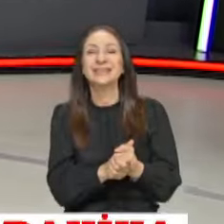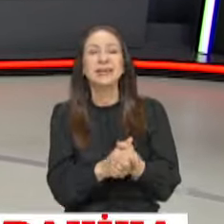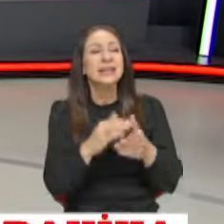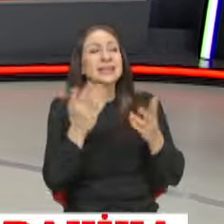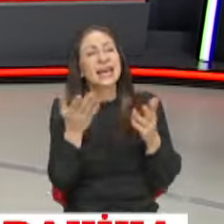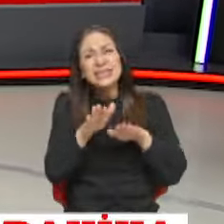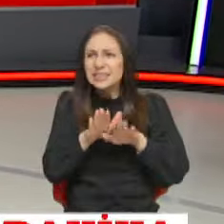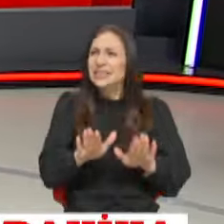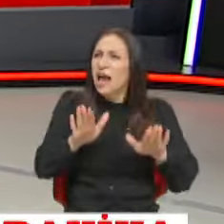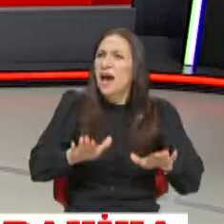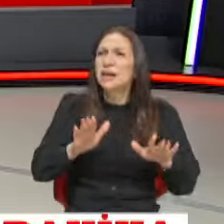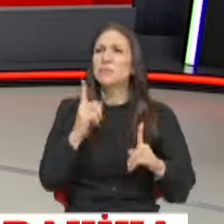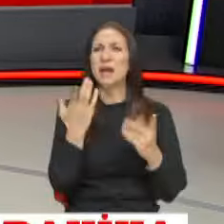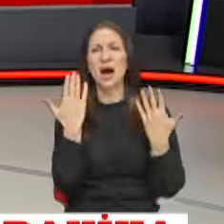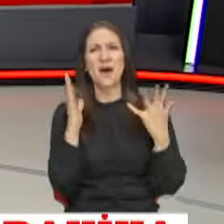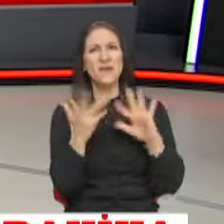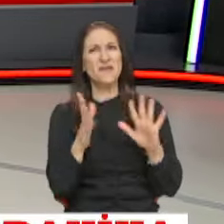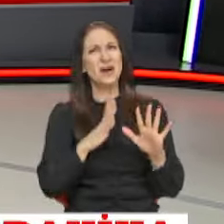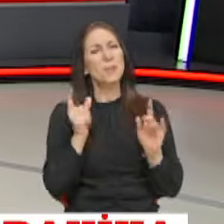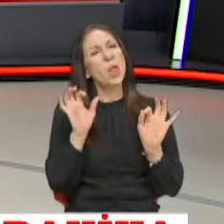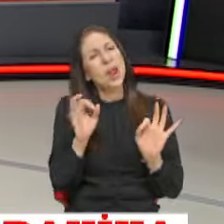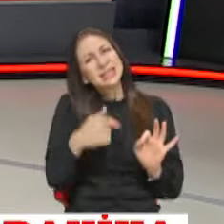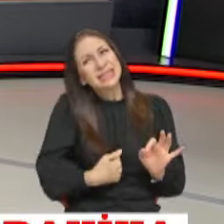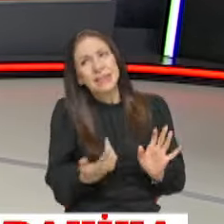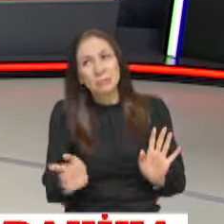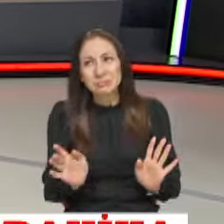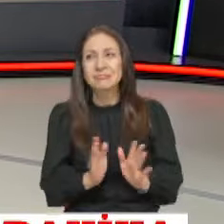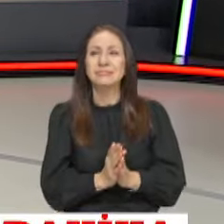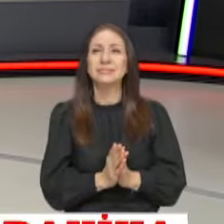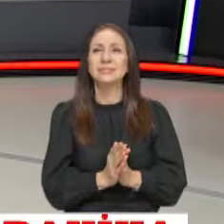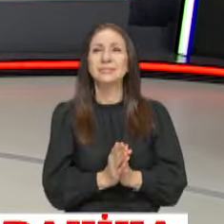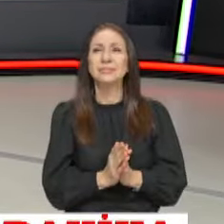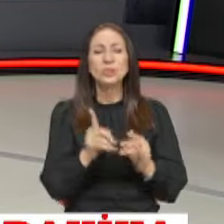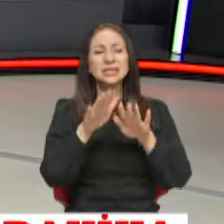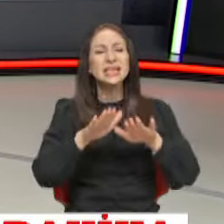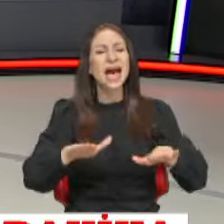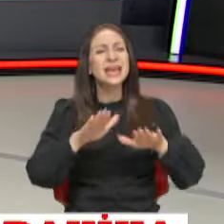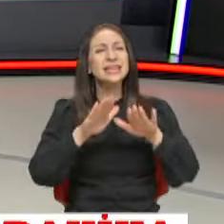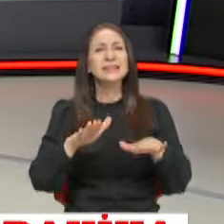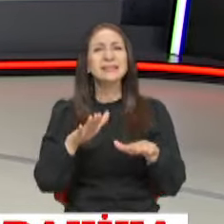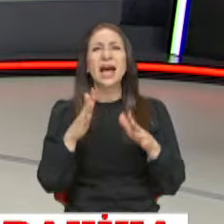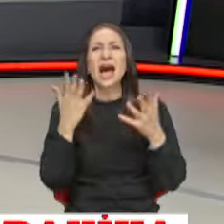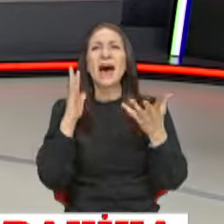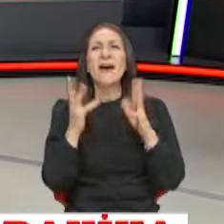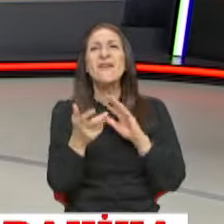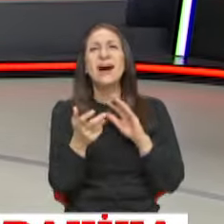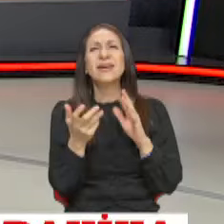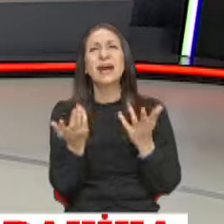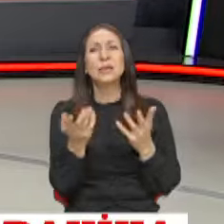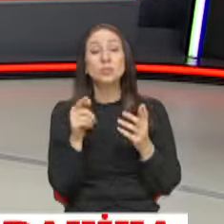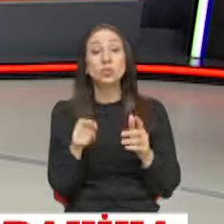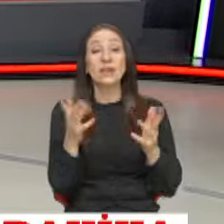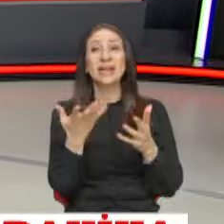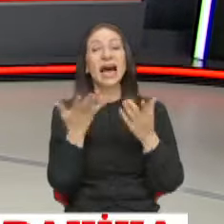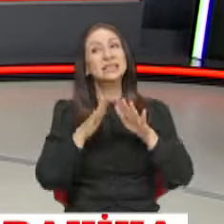yani sakin bir atmosfer vardı sanki ben öyle gördüm Eee bu Sakin atmosfer Yani bu